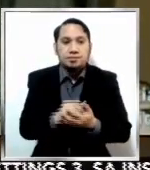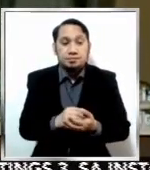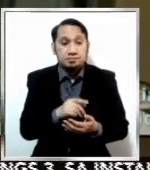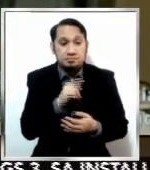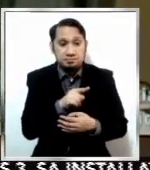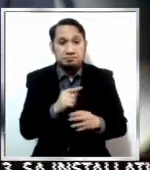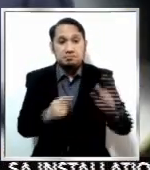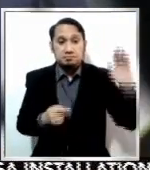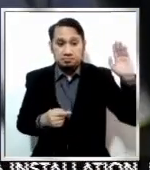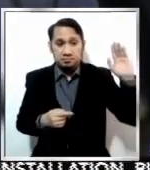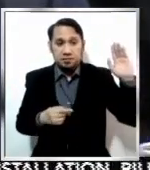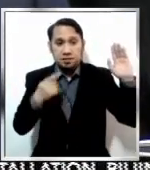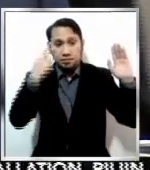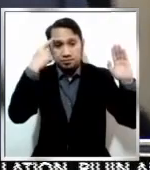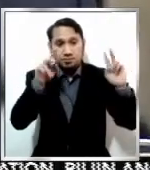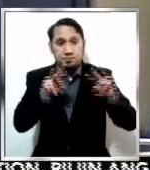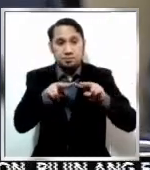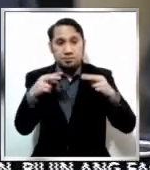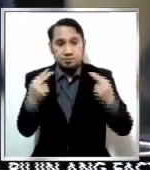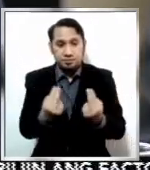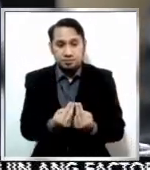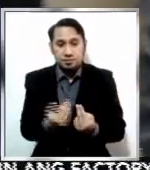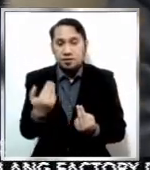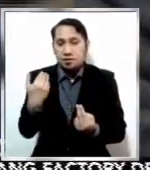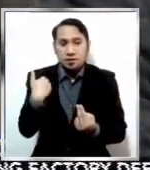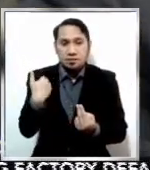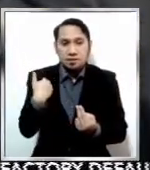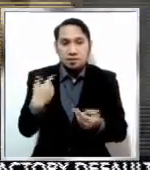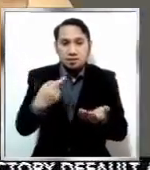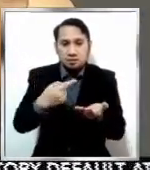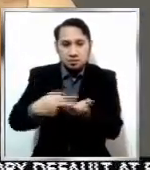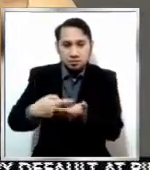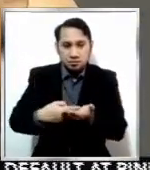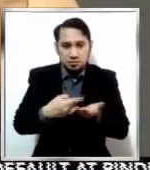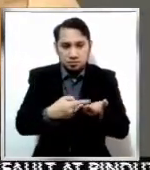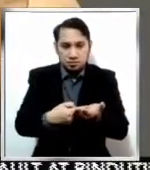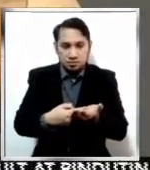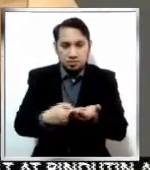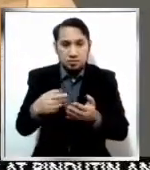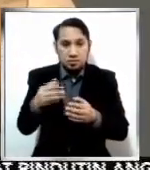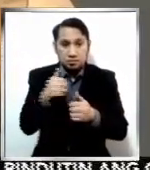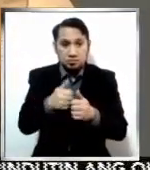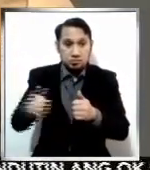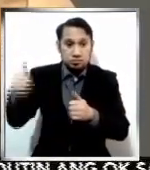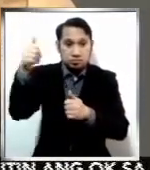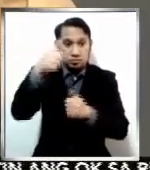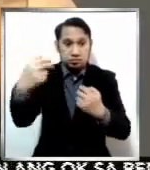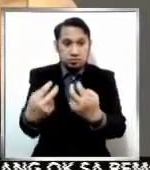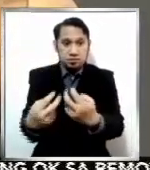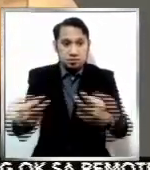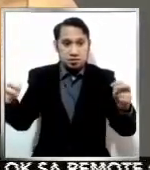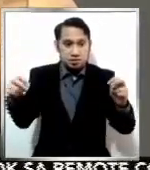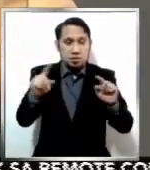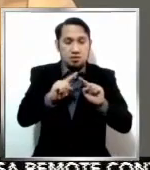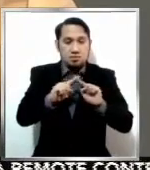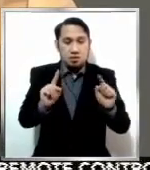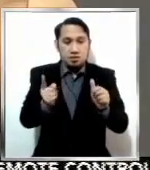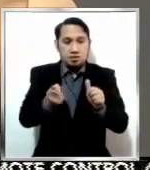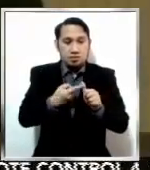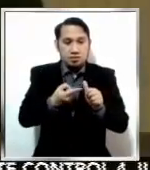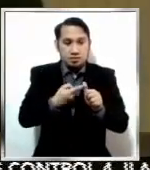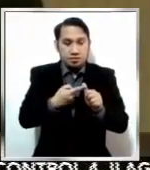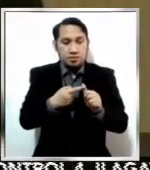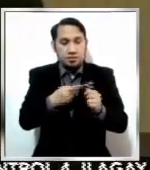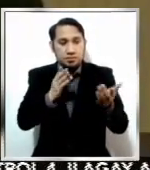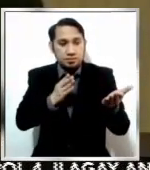noong nakaraang Huwebes, hindi pa niya nakakapulong ang PhilHealth Executive Committee. Inuna niyang harapin ngayong araw ang Commission on Audit na iprinisinta